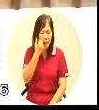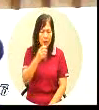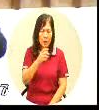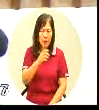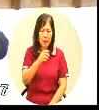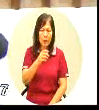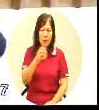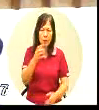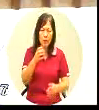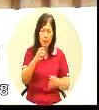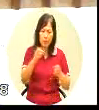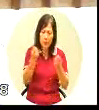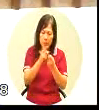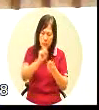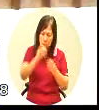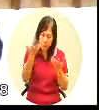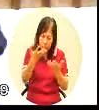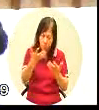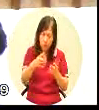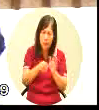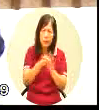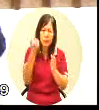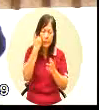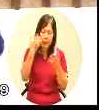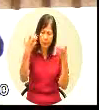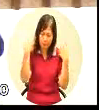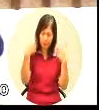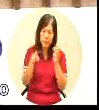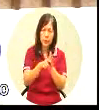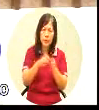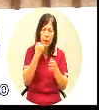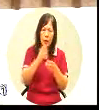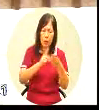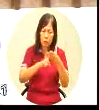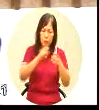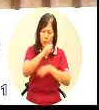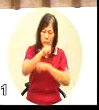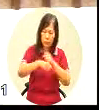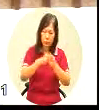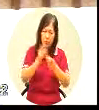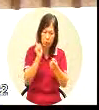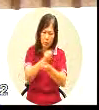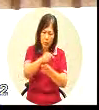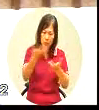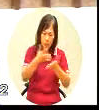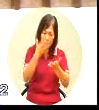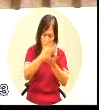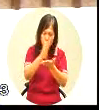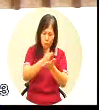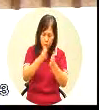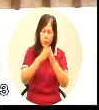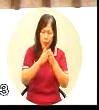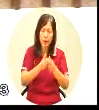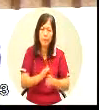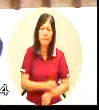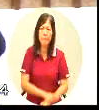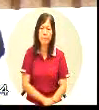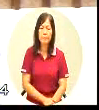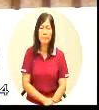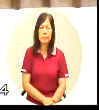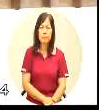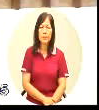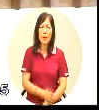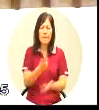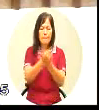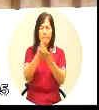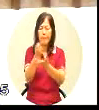题？我希望市府里面来主动把这个问题解决，主动把这个问题解决大家